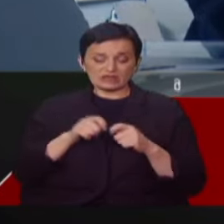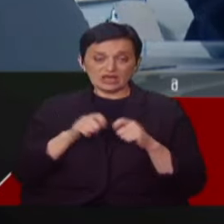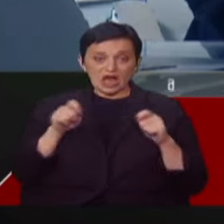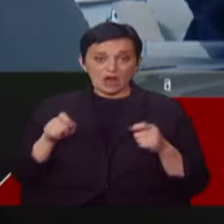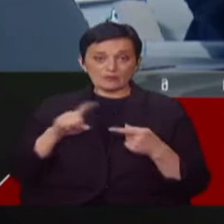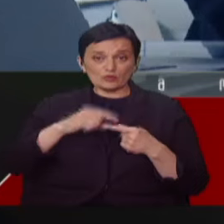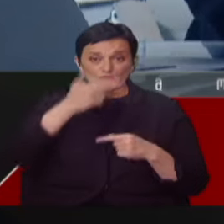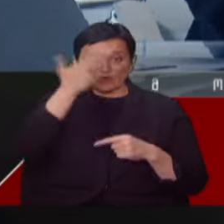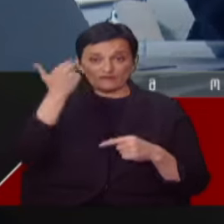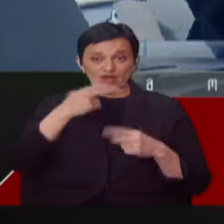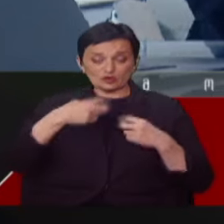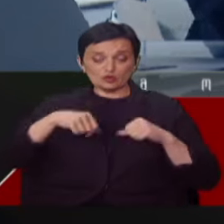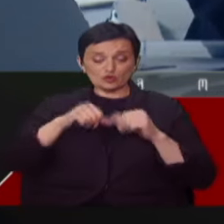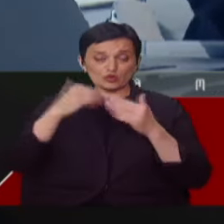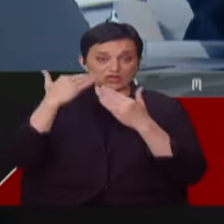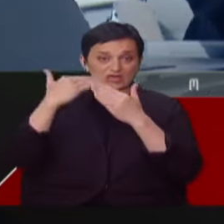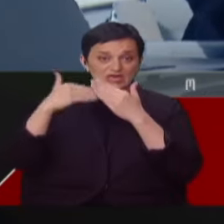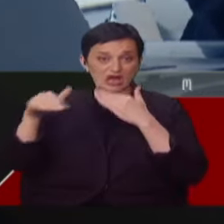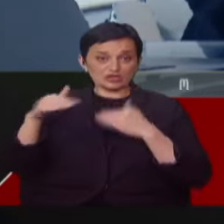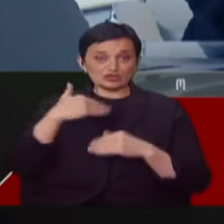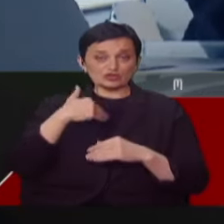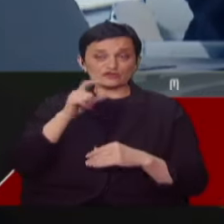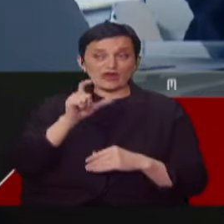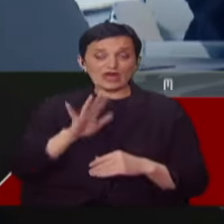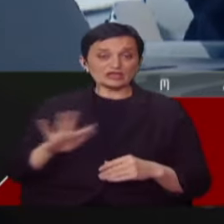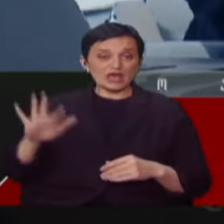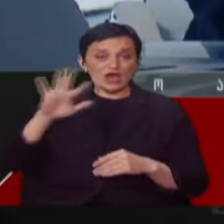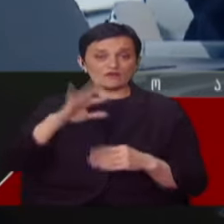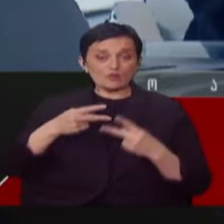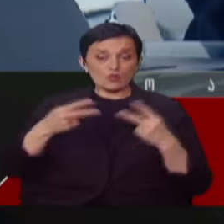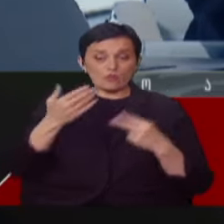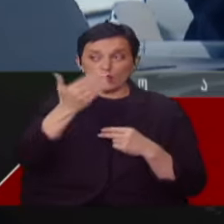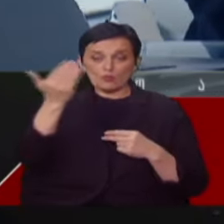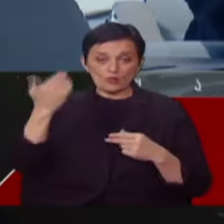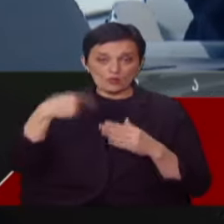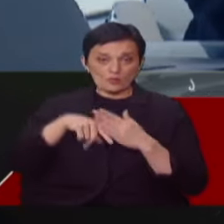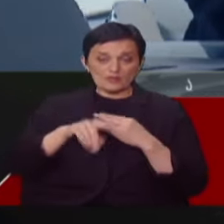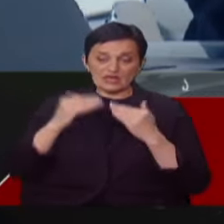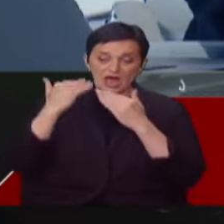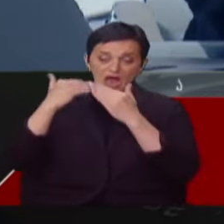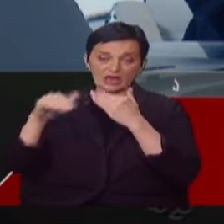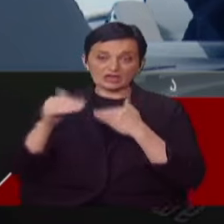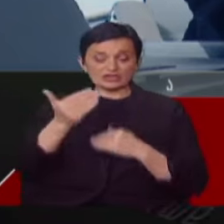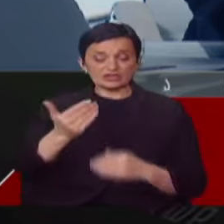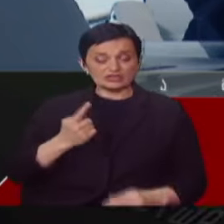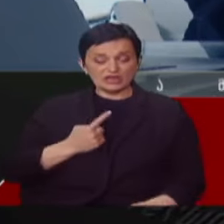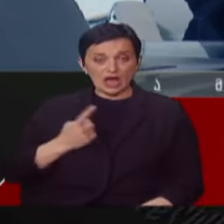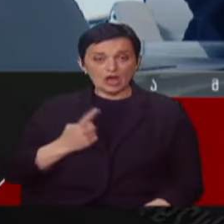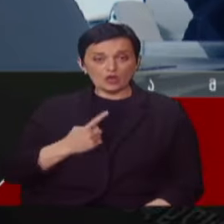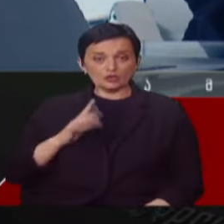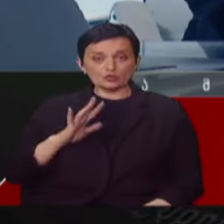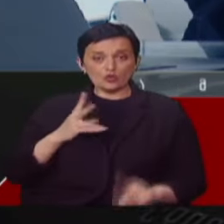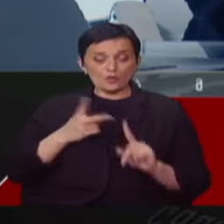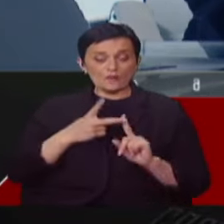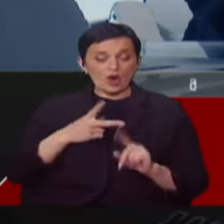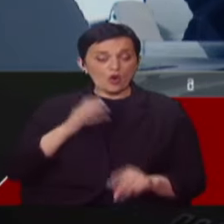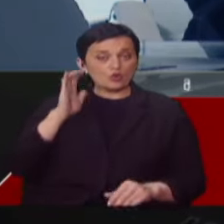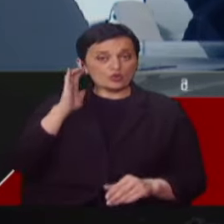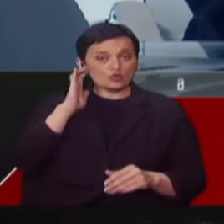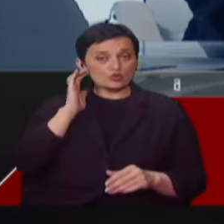ვენეციის კომისიაში არის გადაგზავნილი თავად ჩვენი ევროპელი პარტნიორების მიერ. დაელოდებით თუ არა მეორე